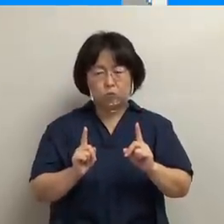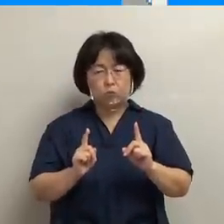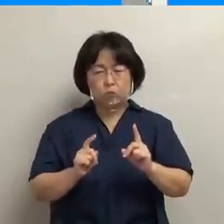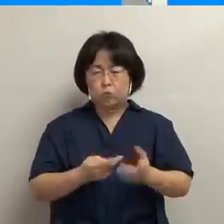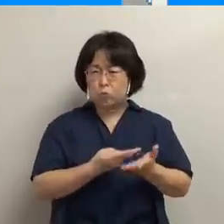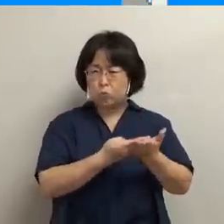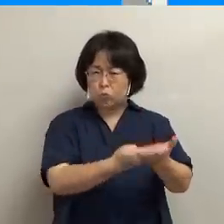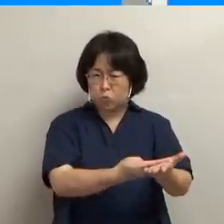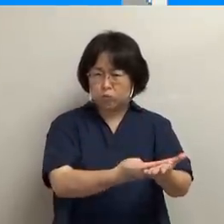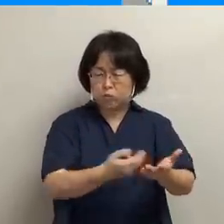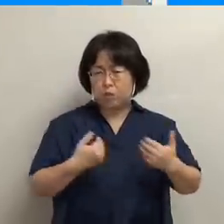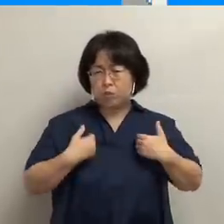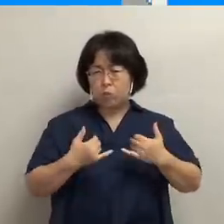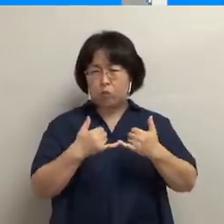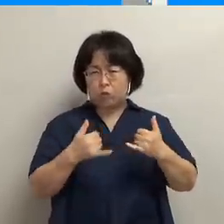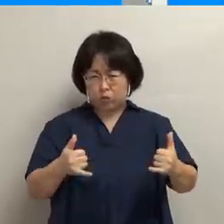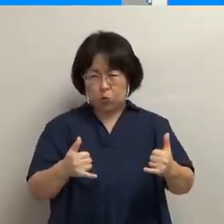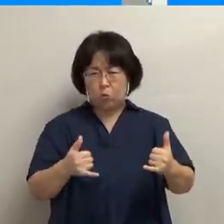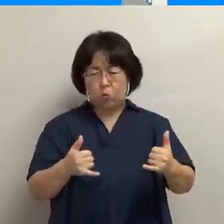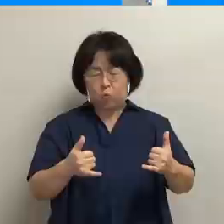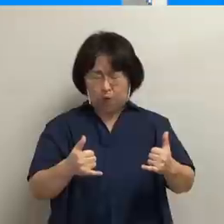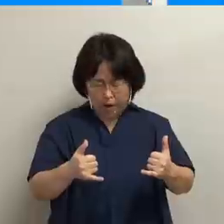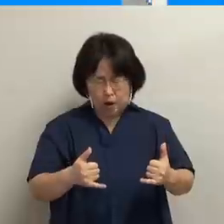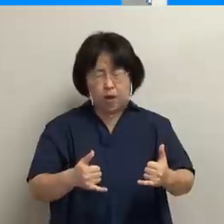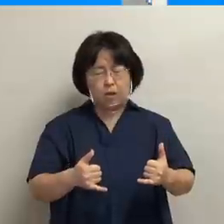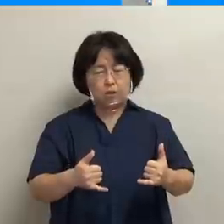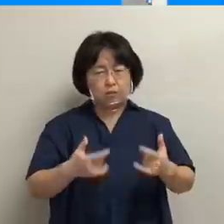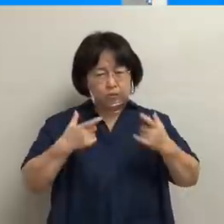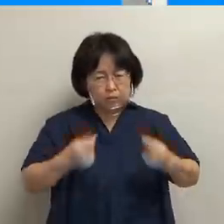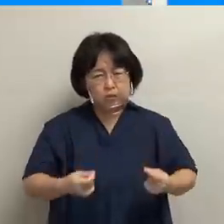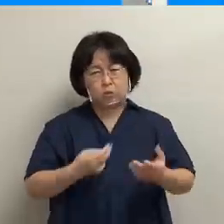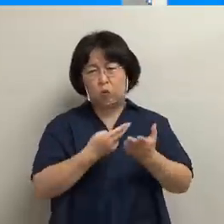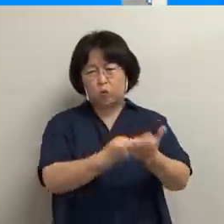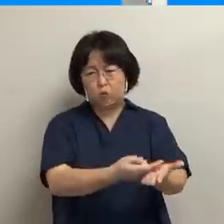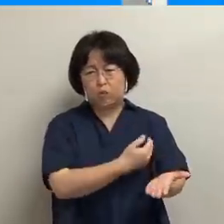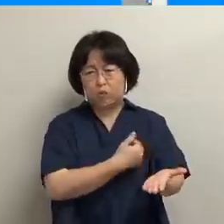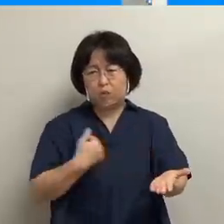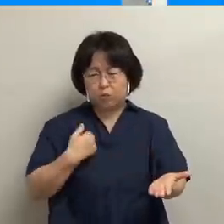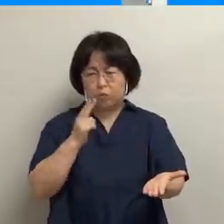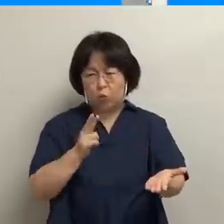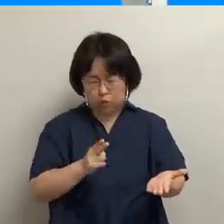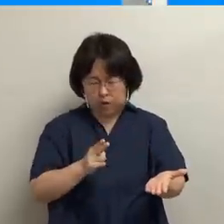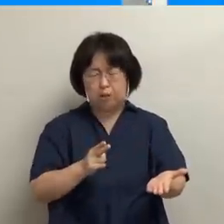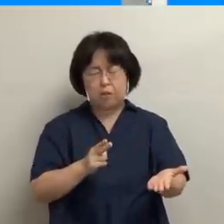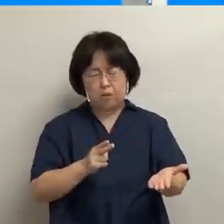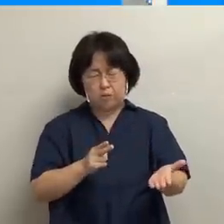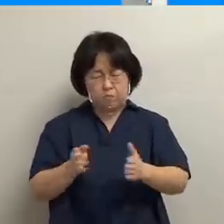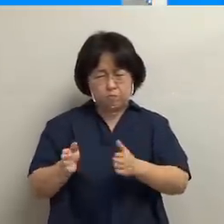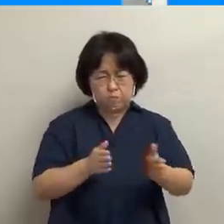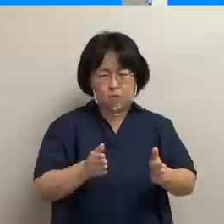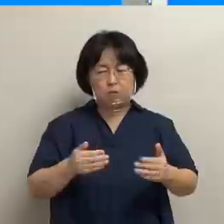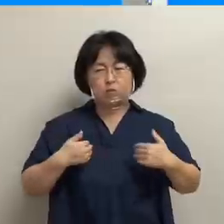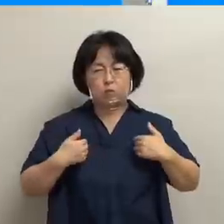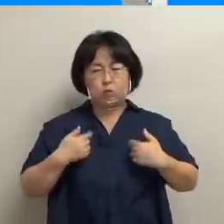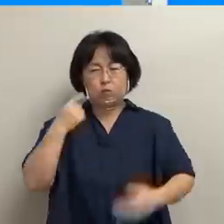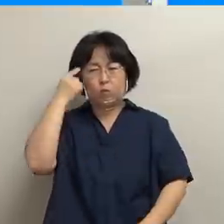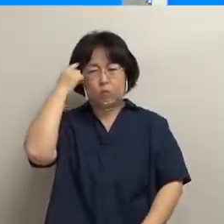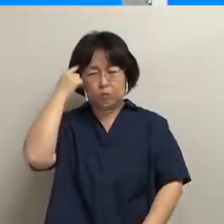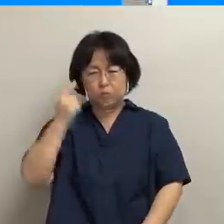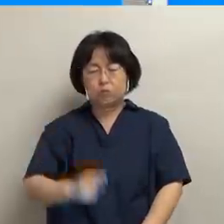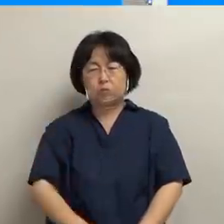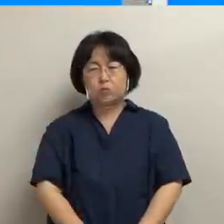原が必要な方々はしっかり new に出来るような体制というものは常にと止めてなきゃいけないなかなとこれがまあば前提だと思い